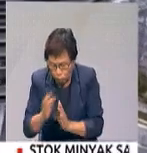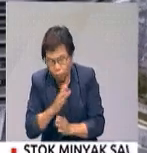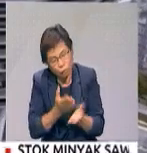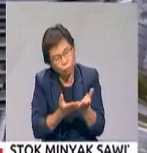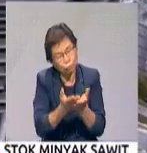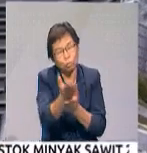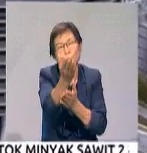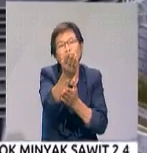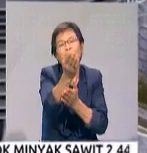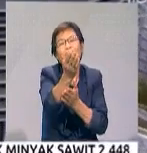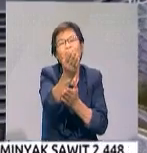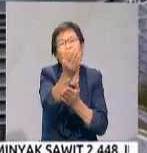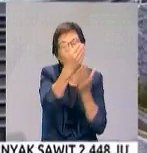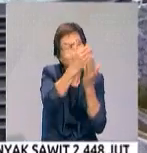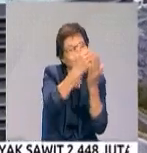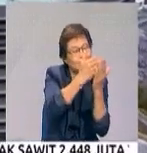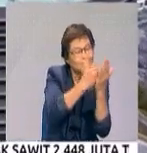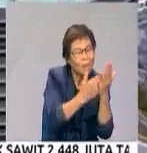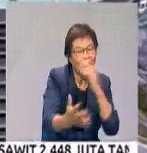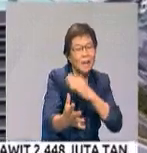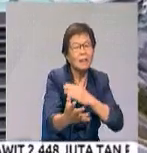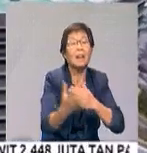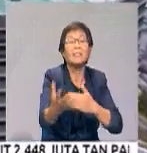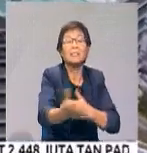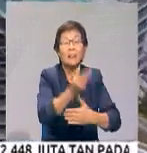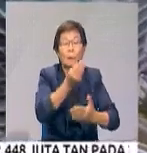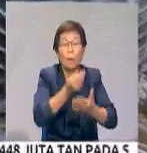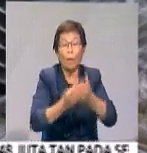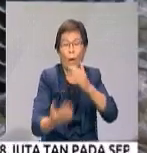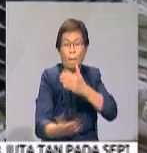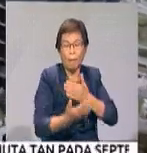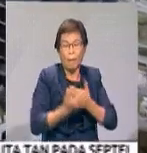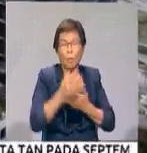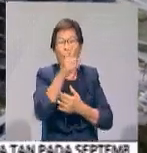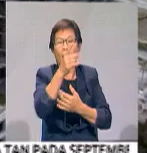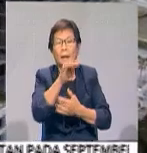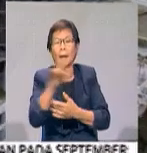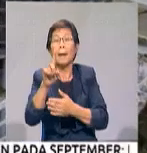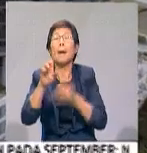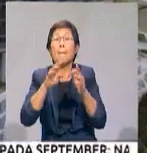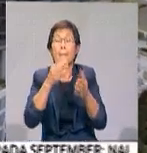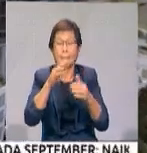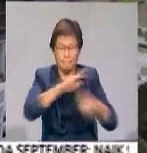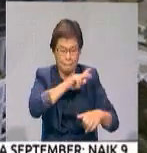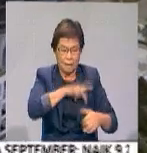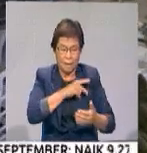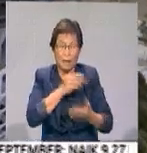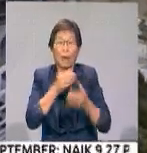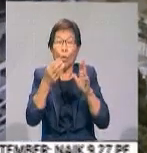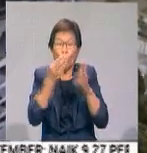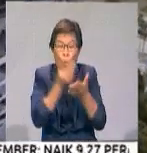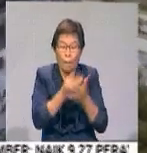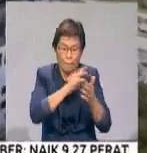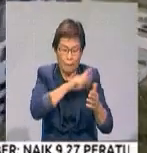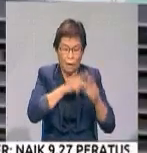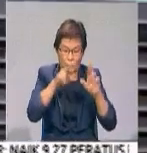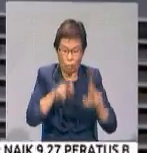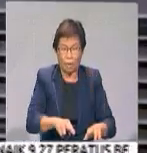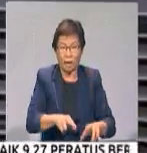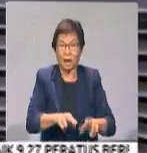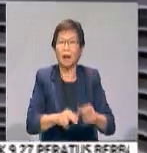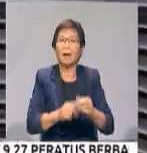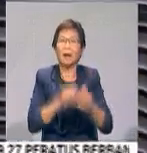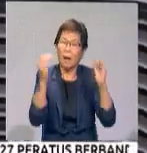terus mengambil langkah mendapatkan balik wang 1MDB yang merupakan milik rakyat secara berperingkat tanpa memihak kepada